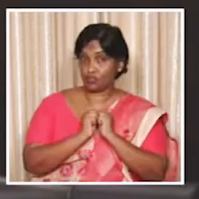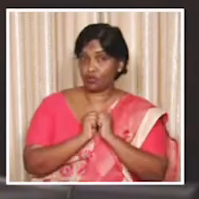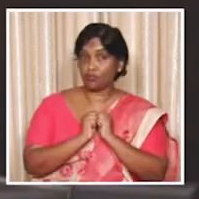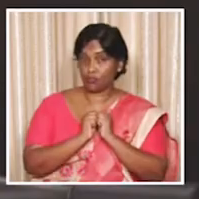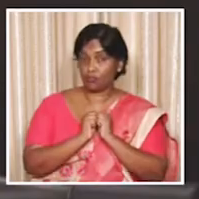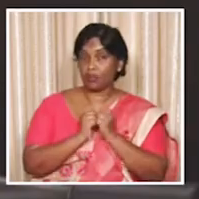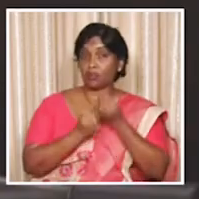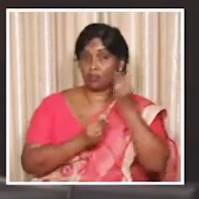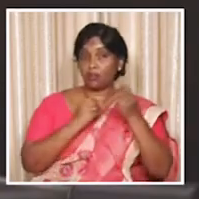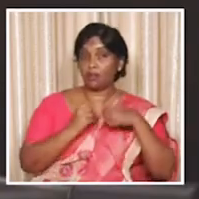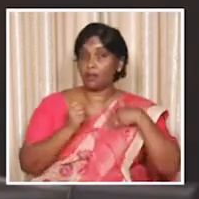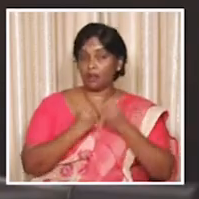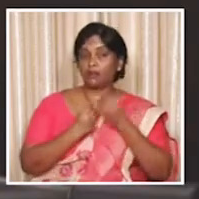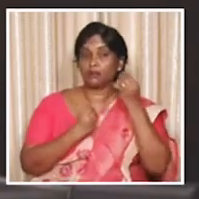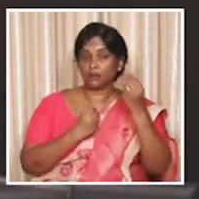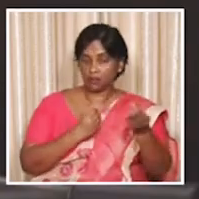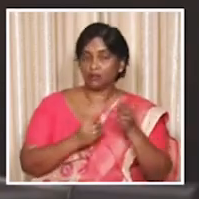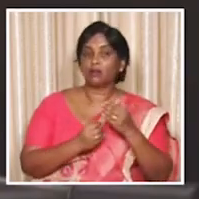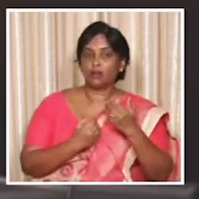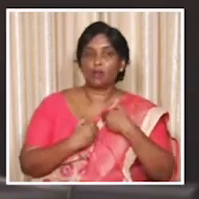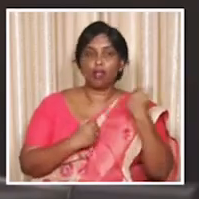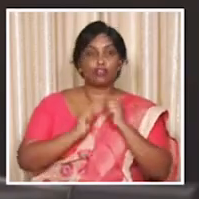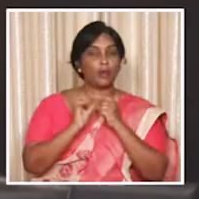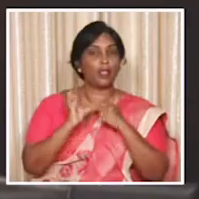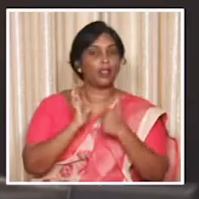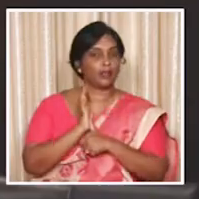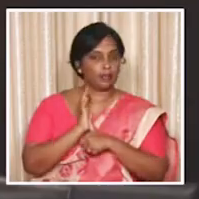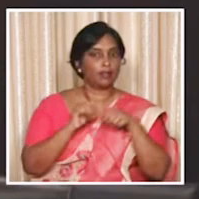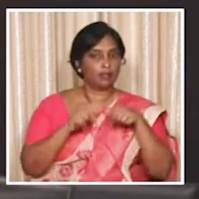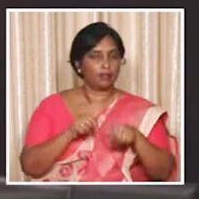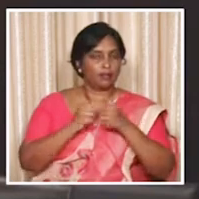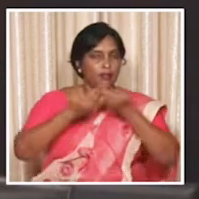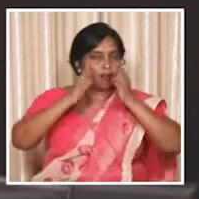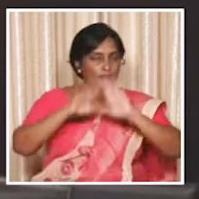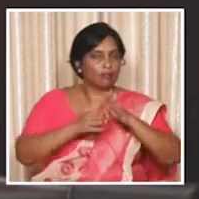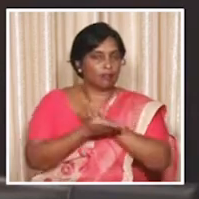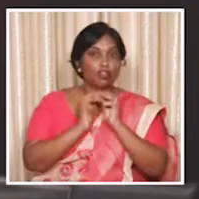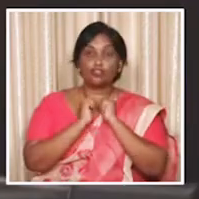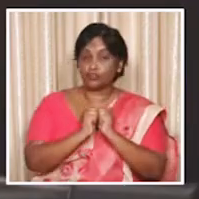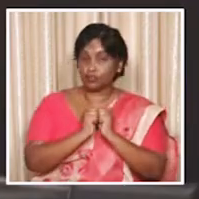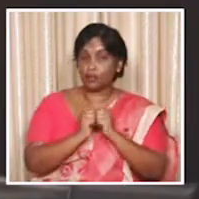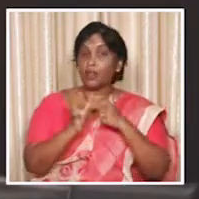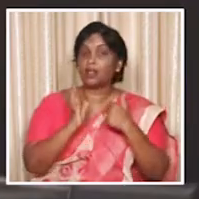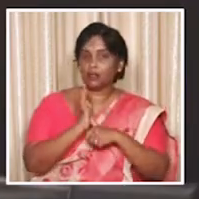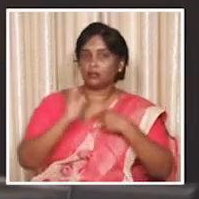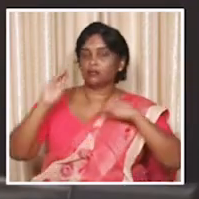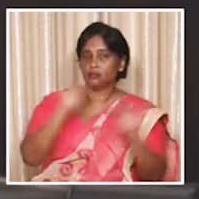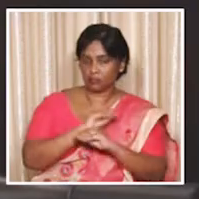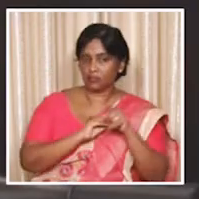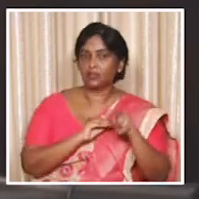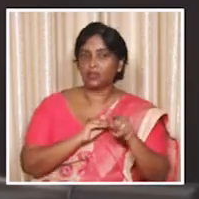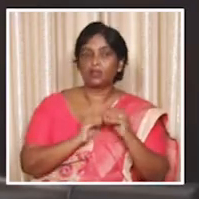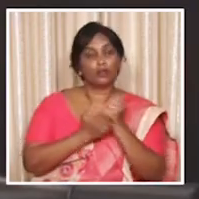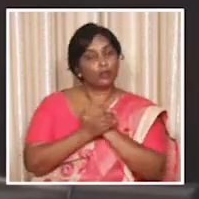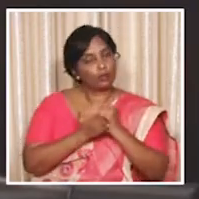රක්ෂා ලබා දෙද්දී ප්‍රමුඛතාවය ලබා දීම සම්බන්ධයෙන් අපි අලුත් රැකී රක්ෂා පනත දැනට අවසන් අධියරේ පවතින මේ රැකී රක්ෂා පනතට අපි ඇතුළත් කරලා තියෙනවා